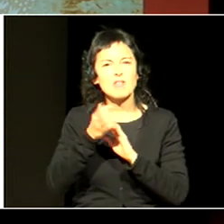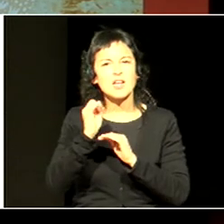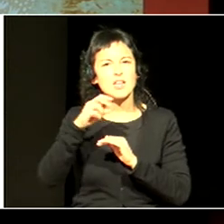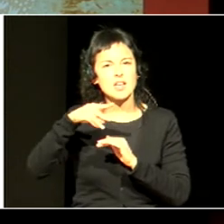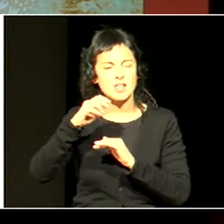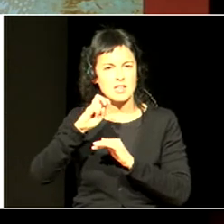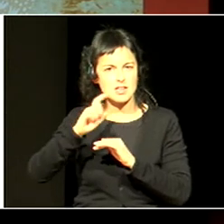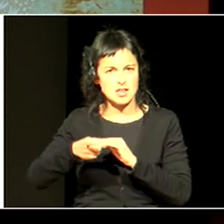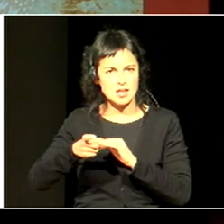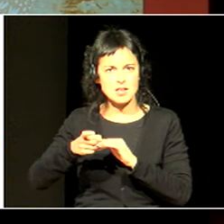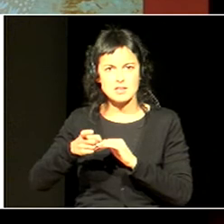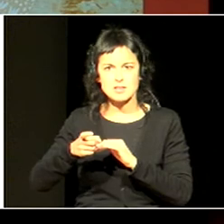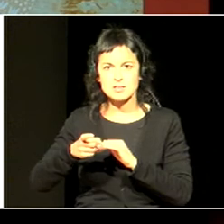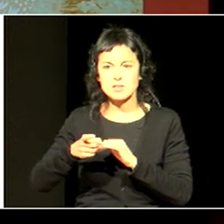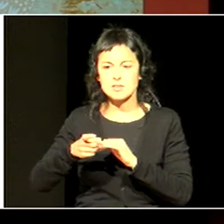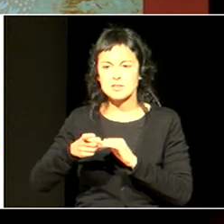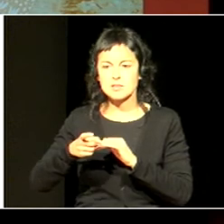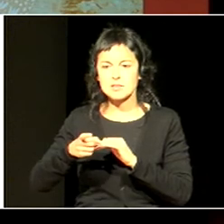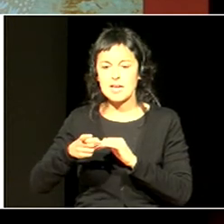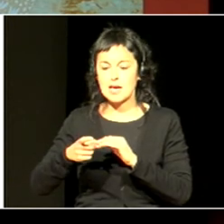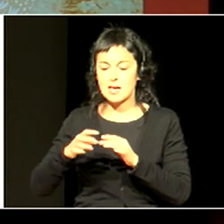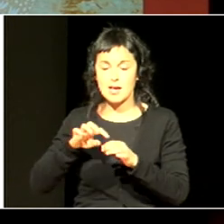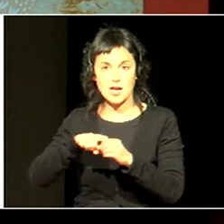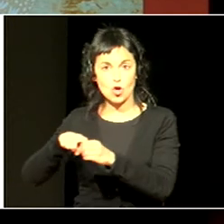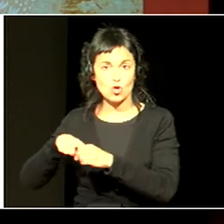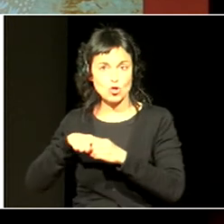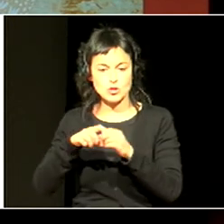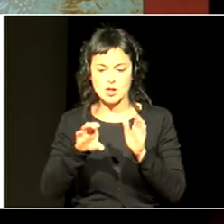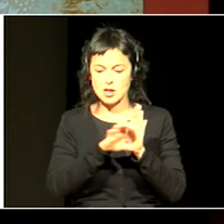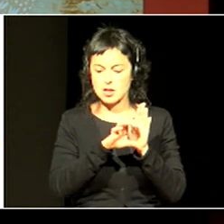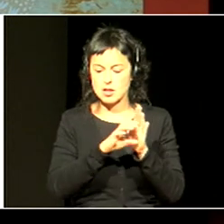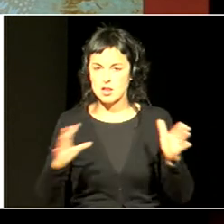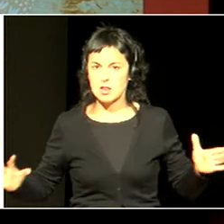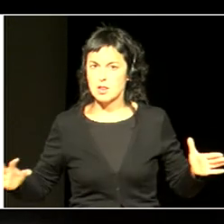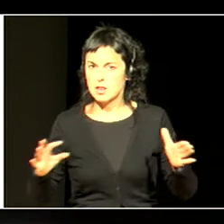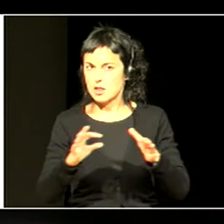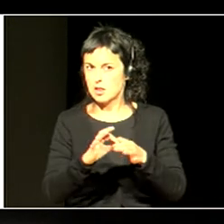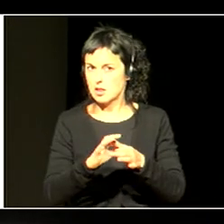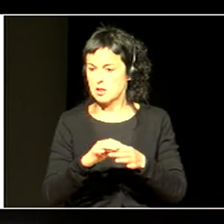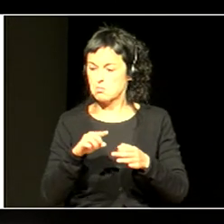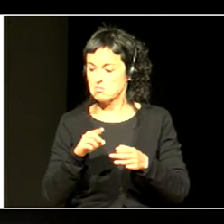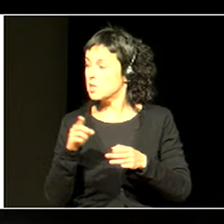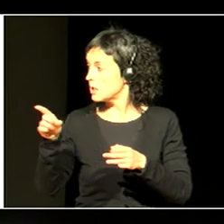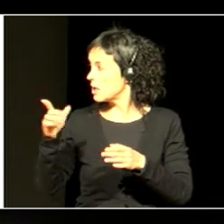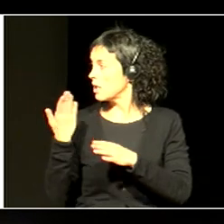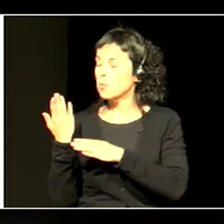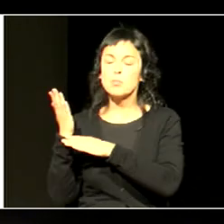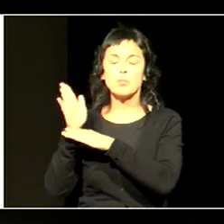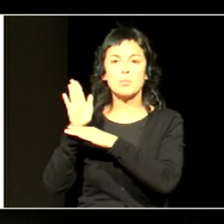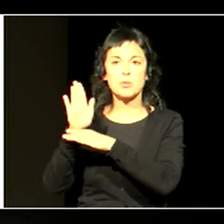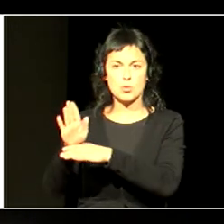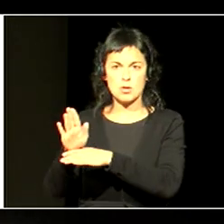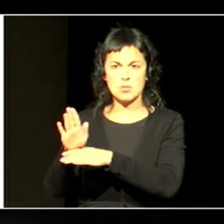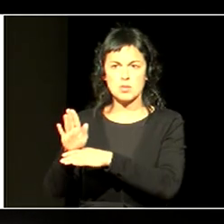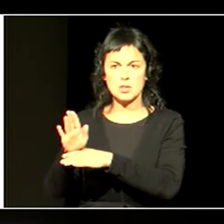modura, badago elkartasunagaz lotzen den kurrikulum bat, ez da? Berak proposamen bat egiten da, eta nik uste dut berdintasunaren